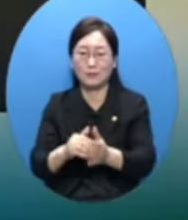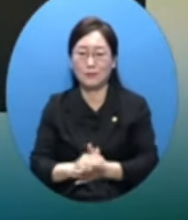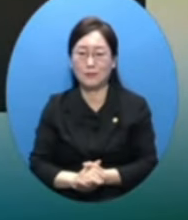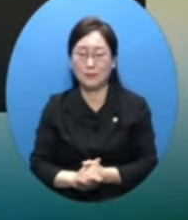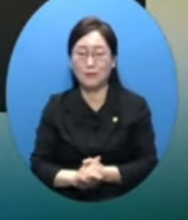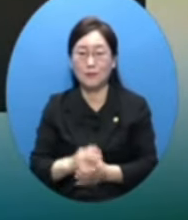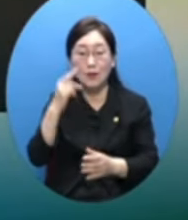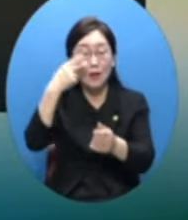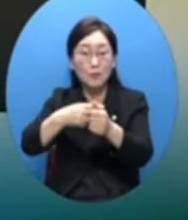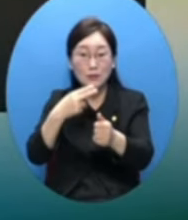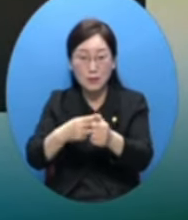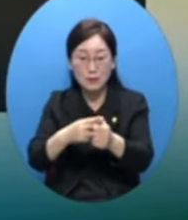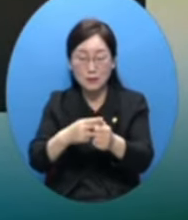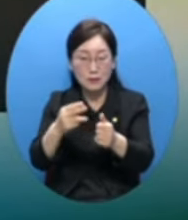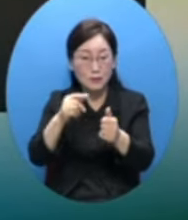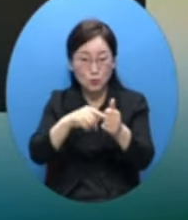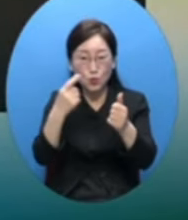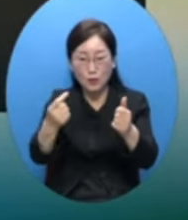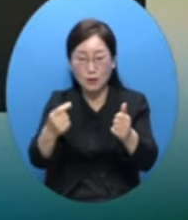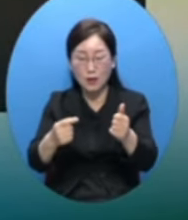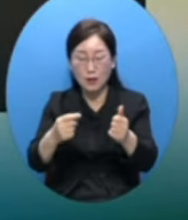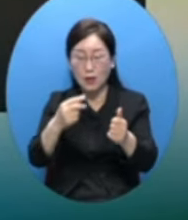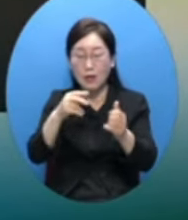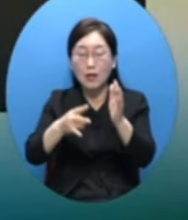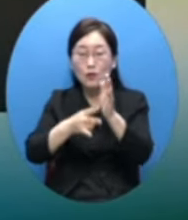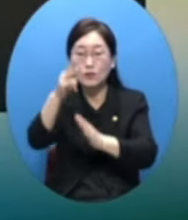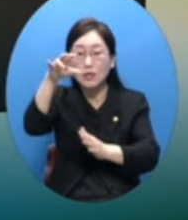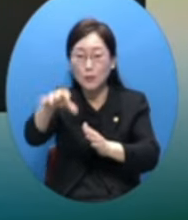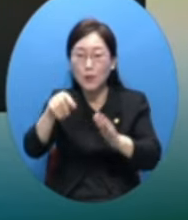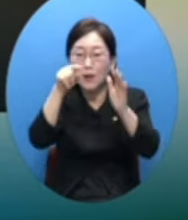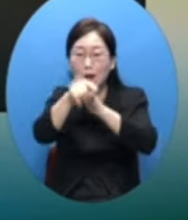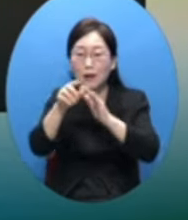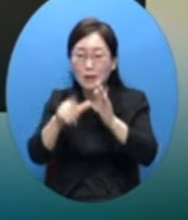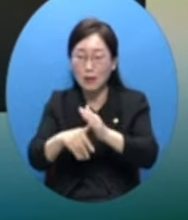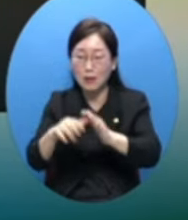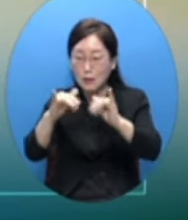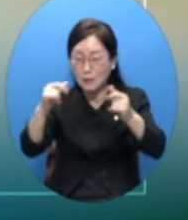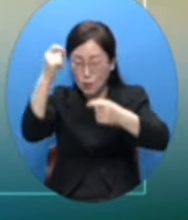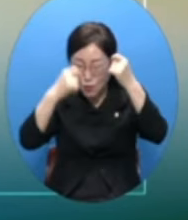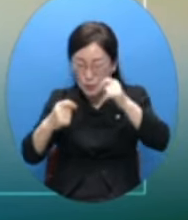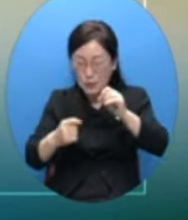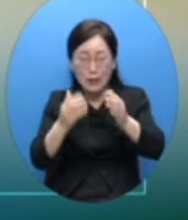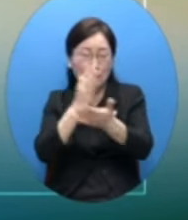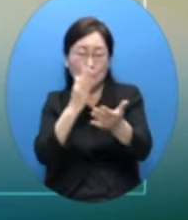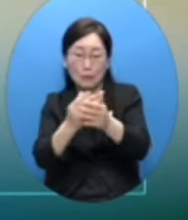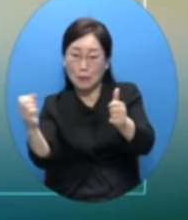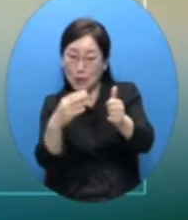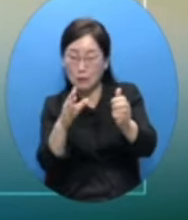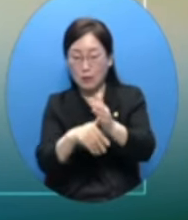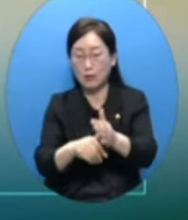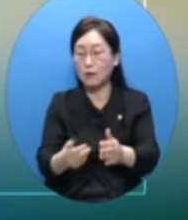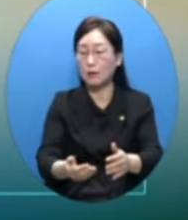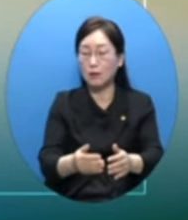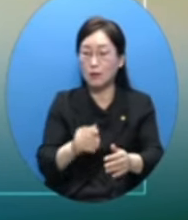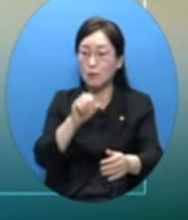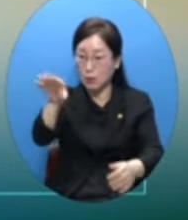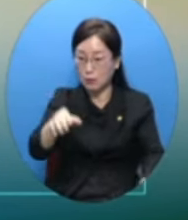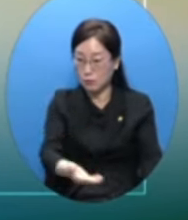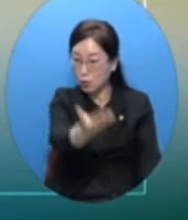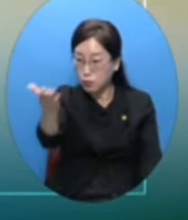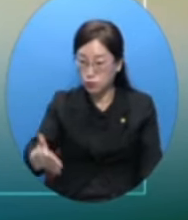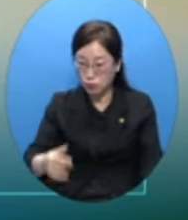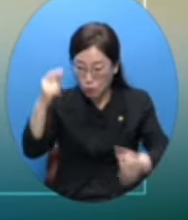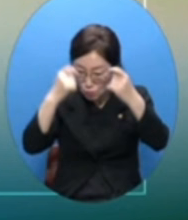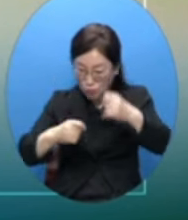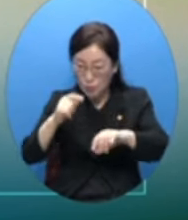사도 바울이 예루살렘으로 향해 갈 때 사람들이 울면서 그 길을 막았을 때 사도 바울이 이렇게 말했습니다. 여러분이 어찌하여 울어 내 마음을